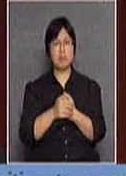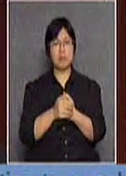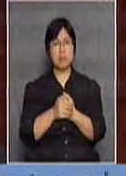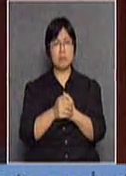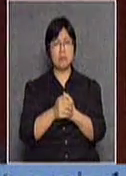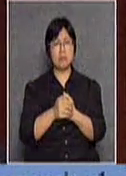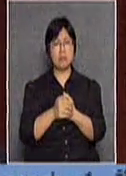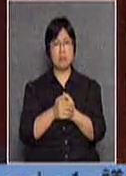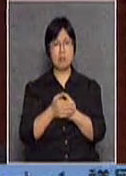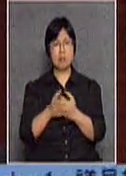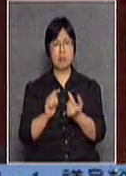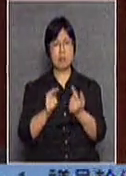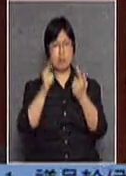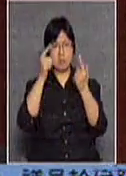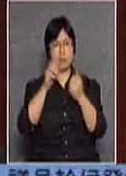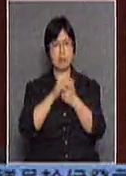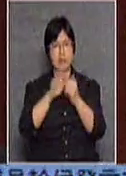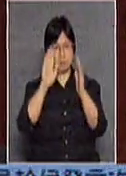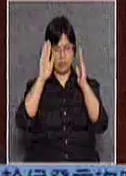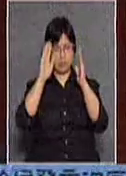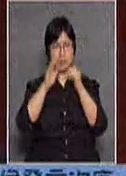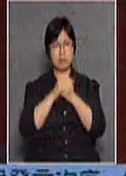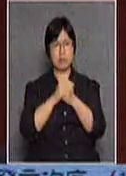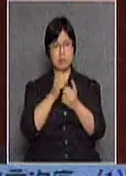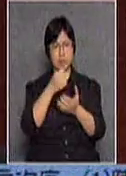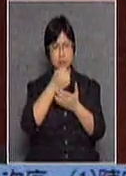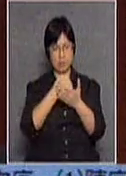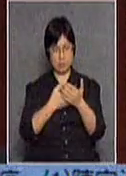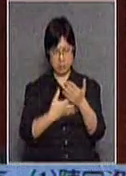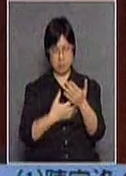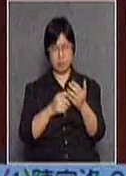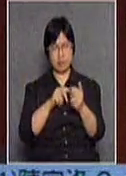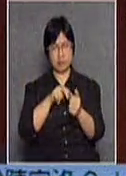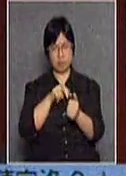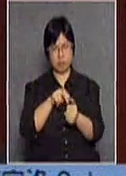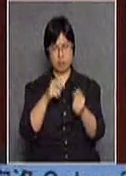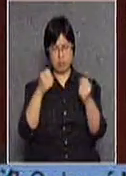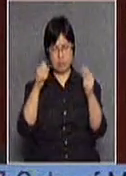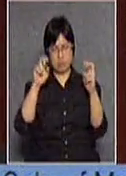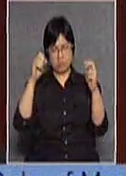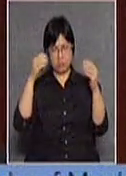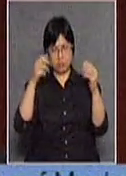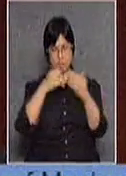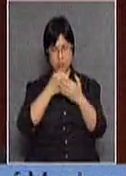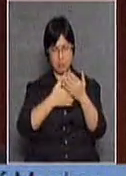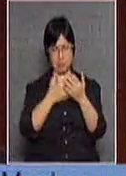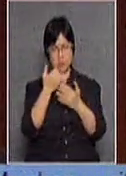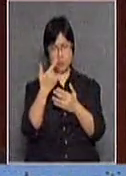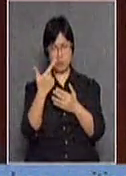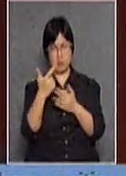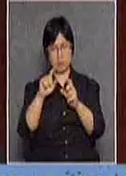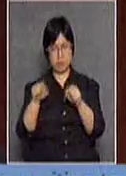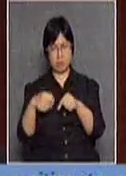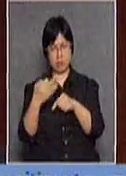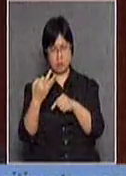大家進行辯論嘅時候咧，注意規管呢項辯論嘅咧，我哋議事規則第68(3)